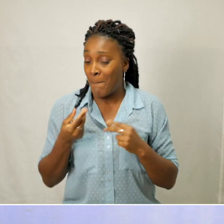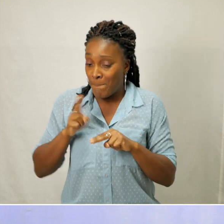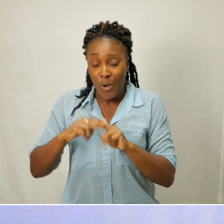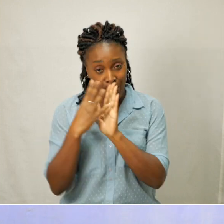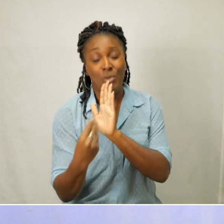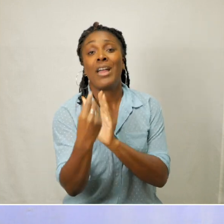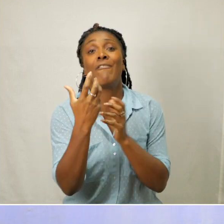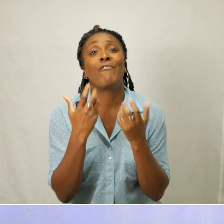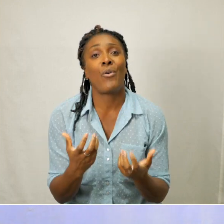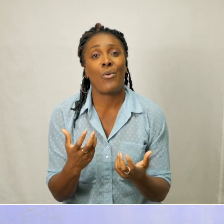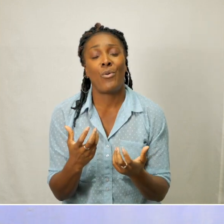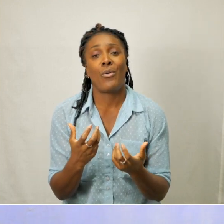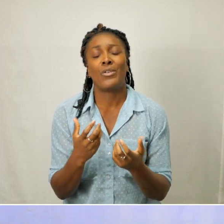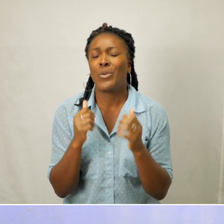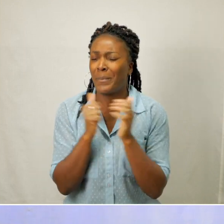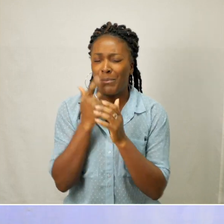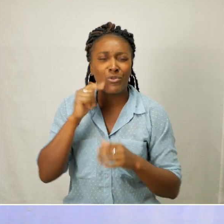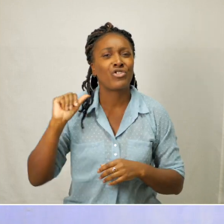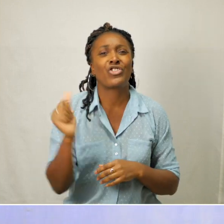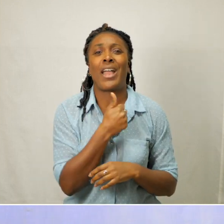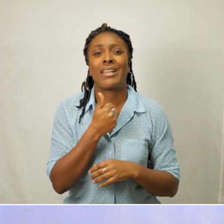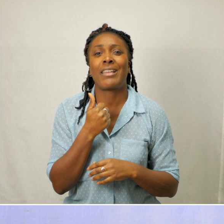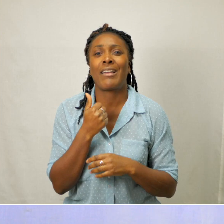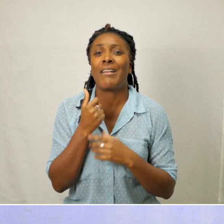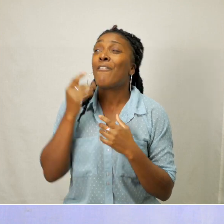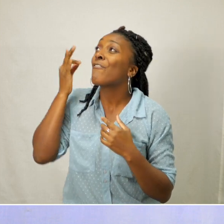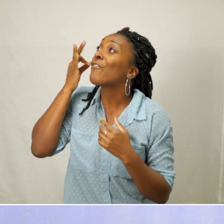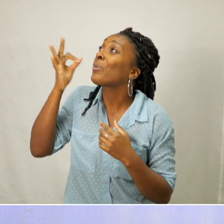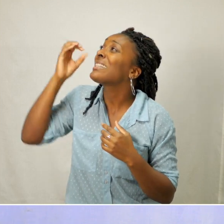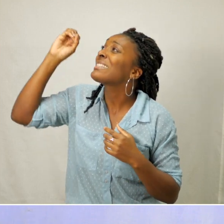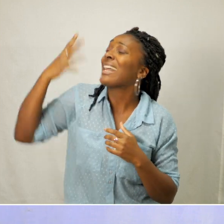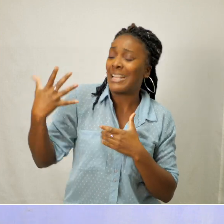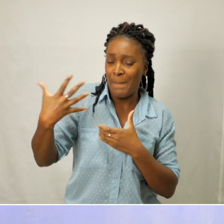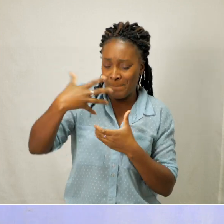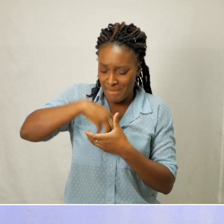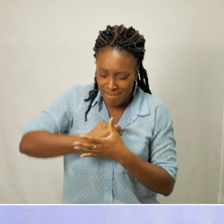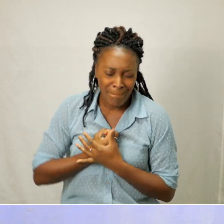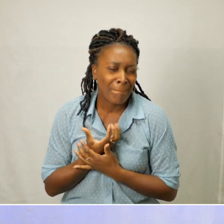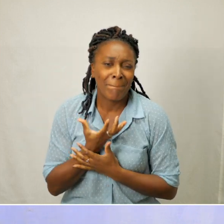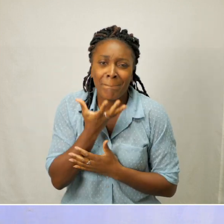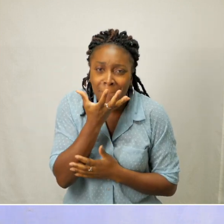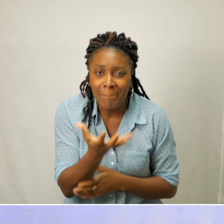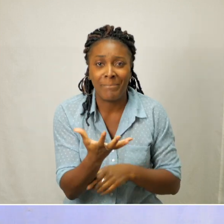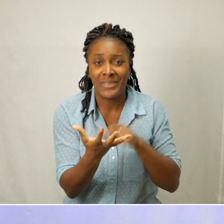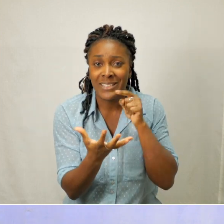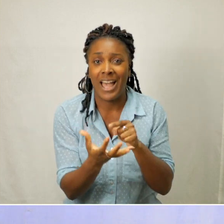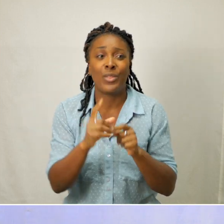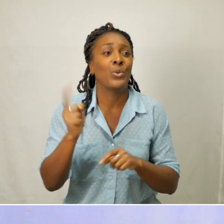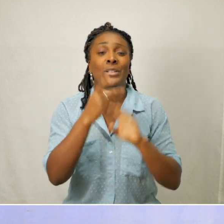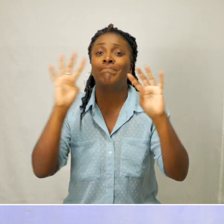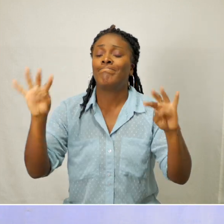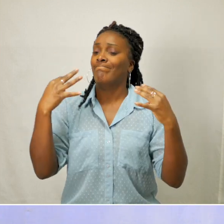prie, Père, pour que chacun d'entre nous, il y ait le fruit de l'Esprit qui prenne toute sa place et qu'on soit connus pour être des hommes et des